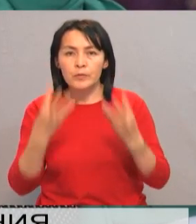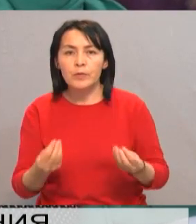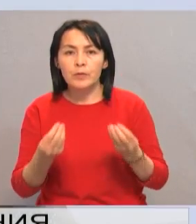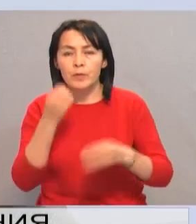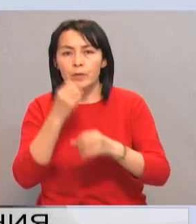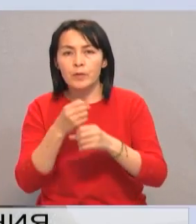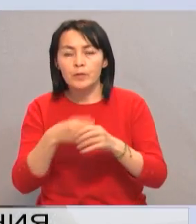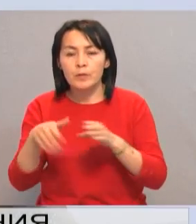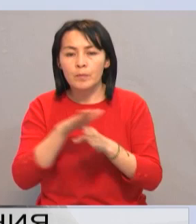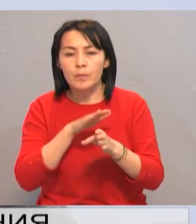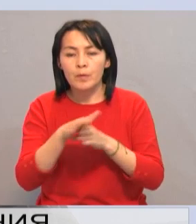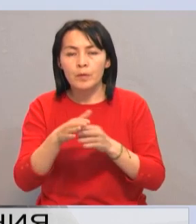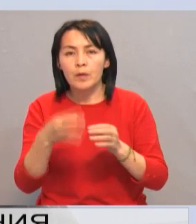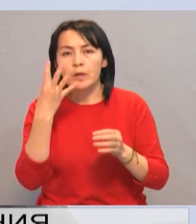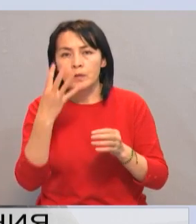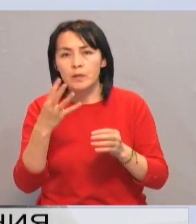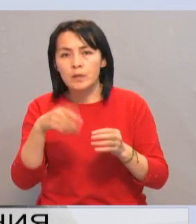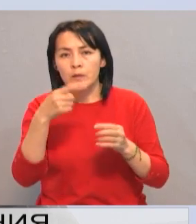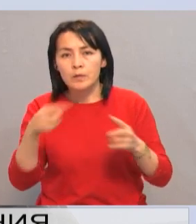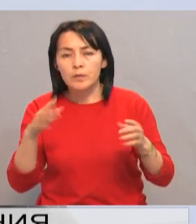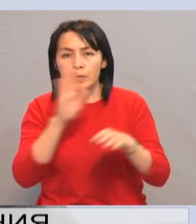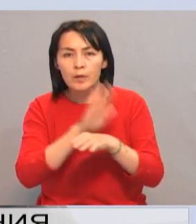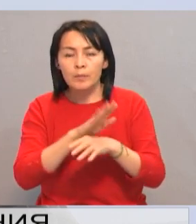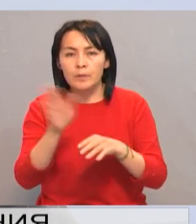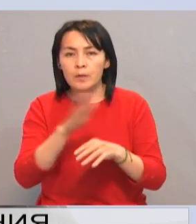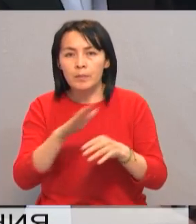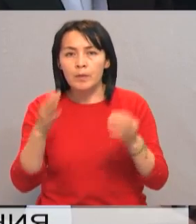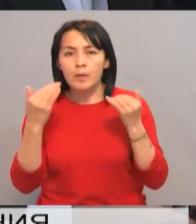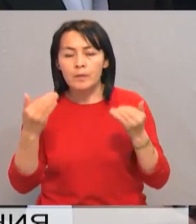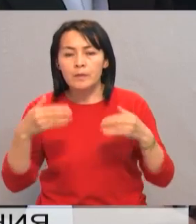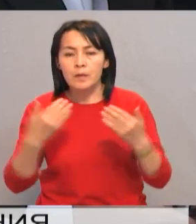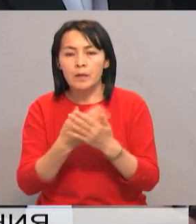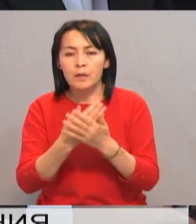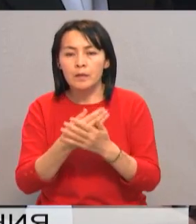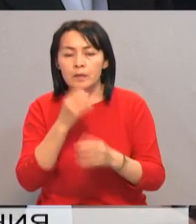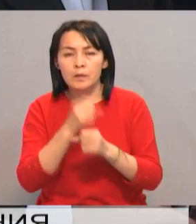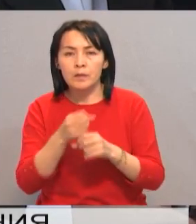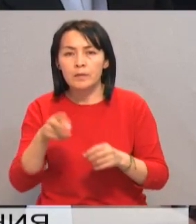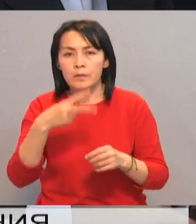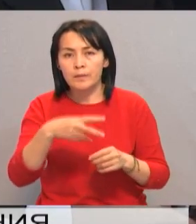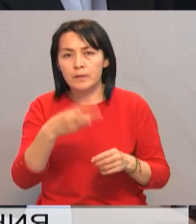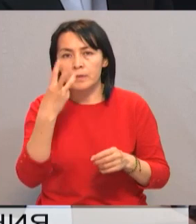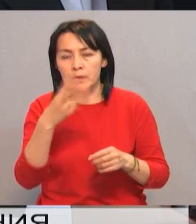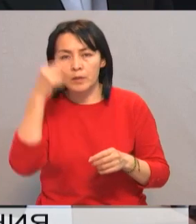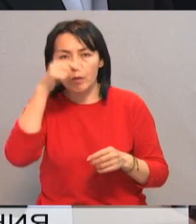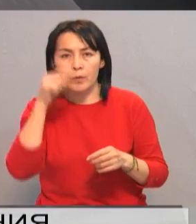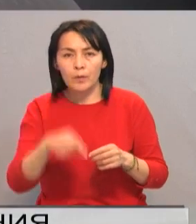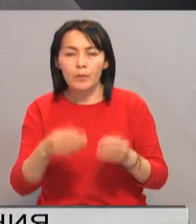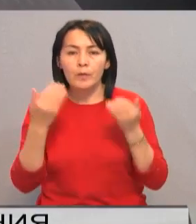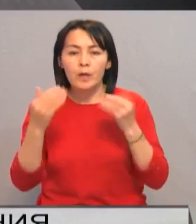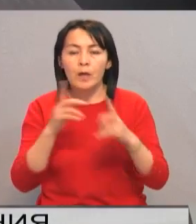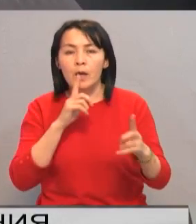день исполнены в полном объеме, 4 частных постановления отменено в апелляционном порядке. За 2023 год с